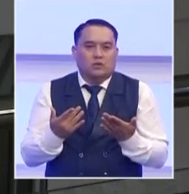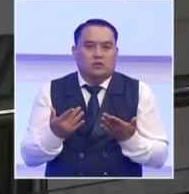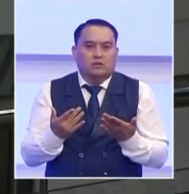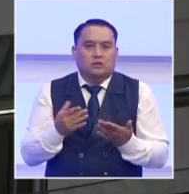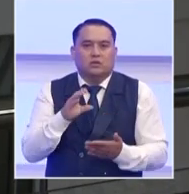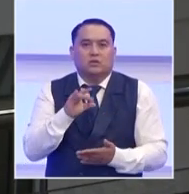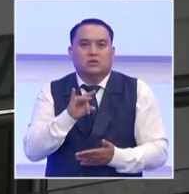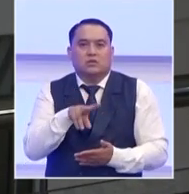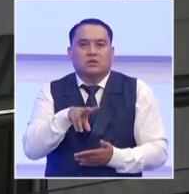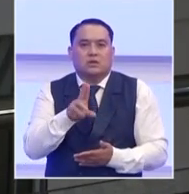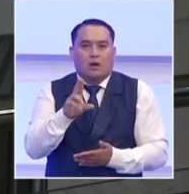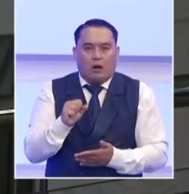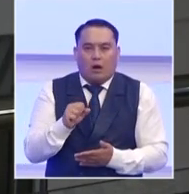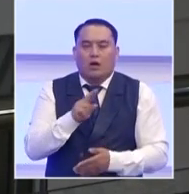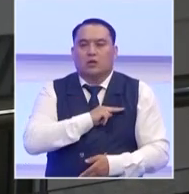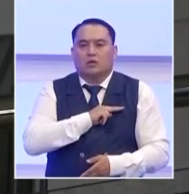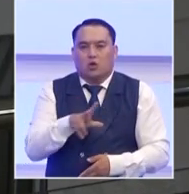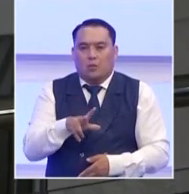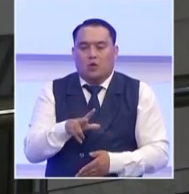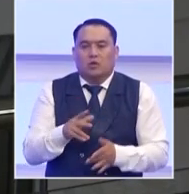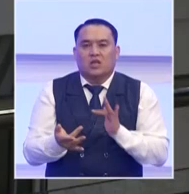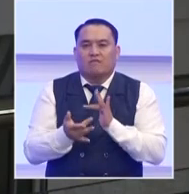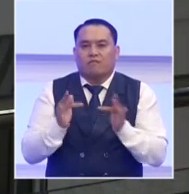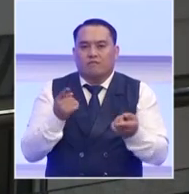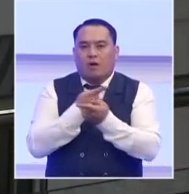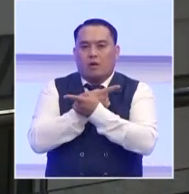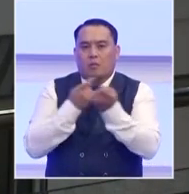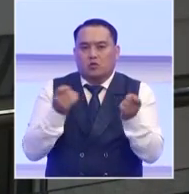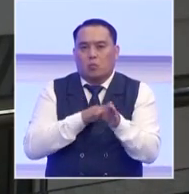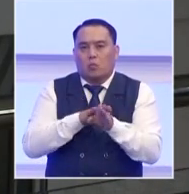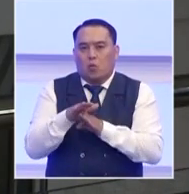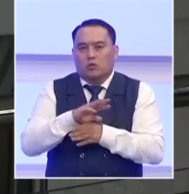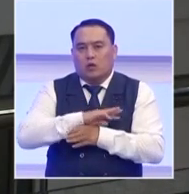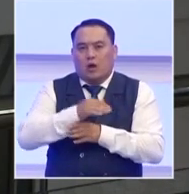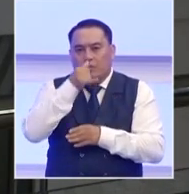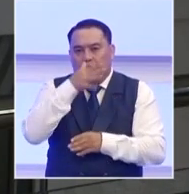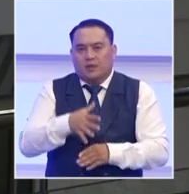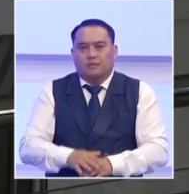ссылка дейміз, ссылкалар жұмыс істемейді, және де ақпарат толықтай қамтылмайды.